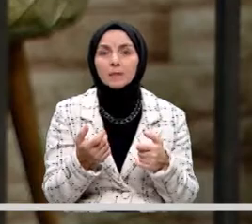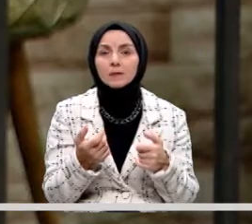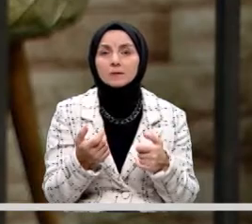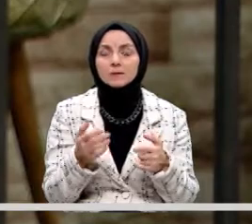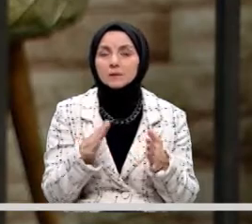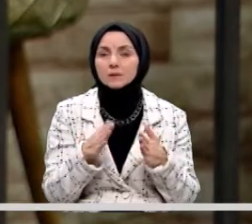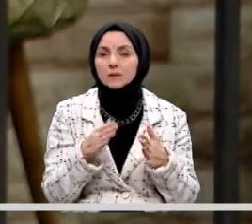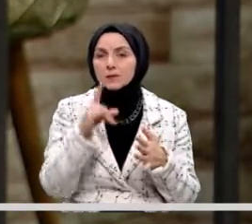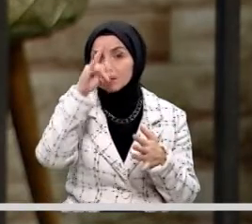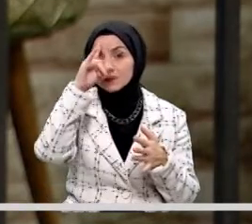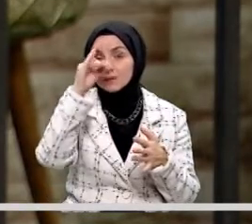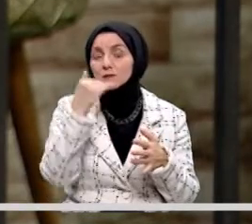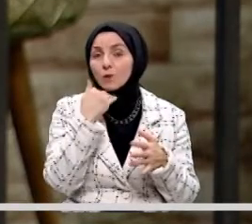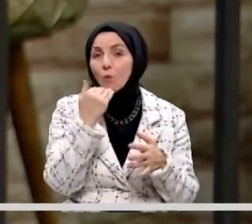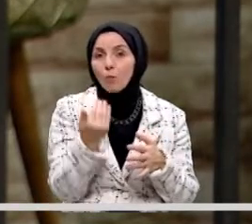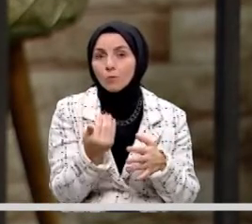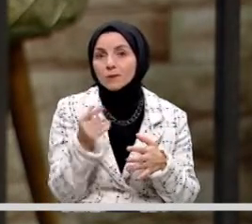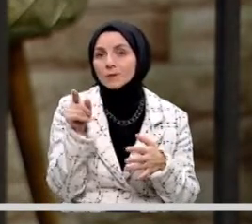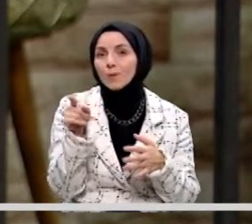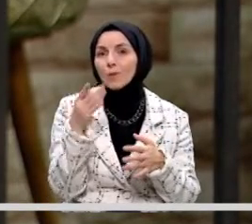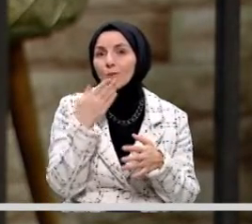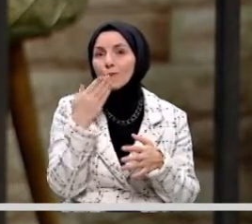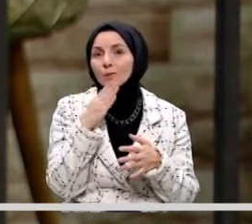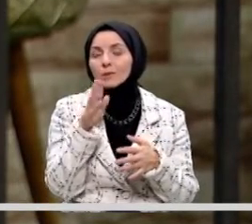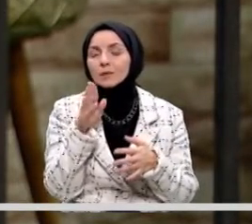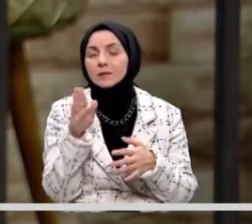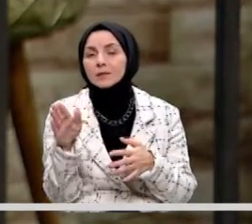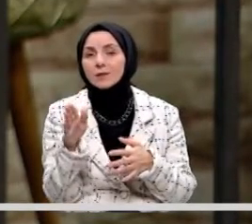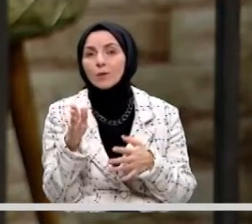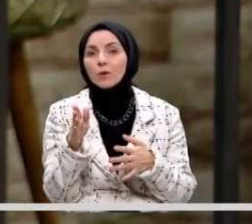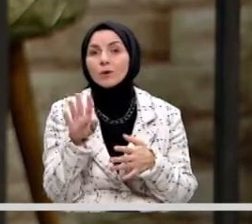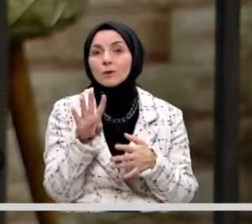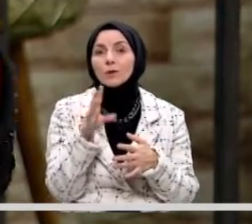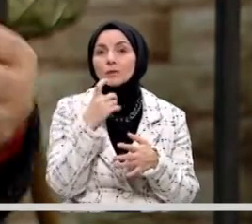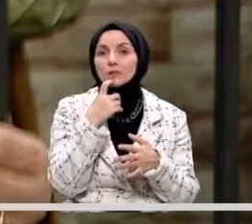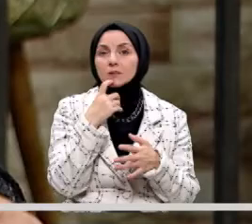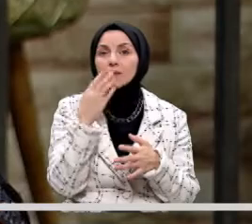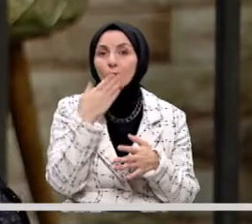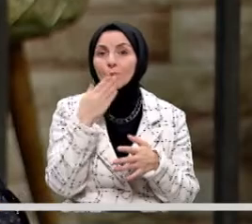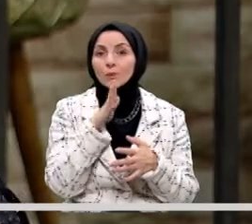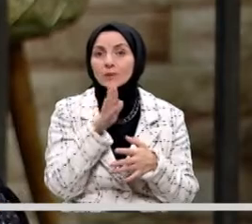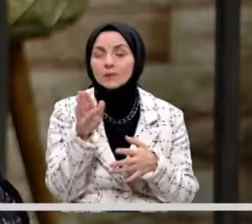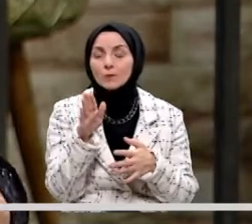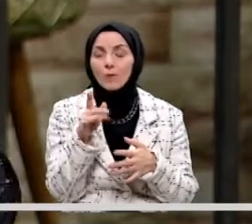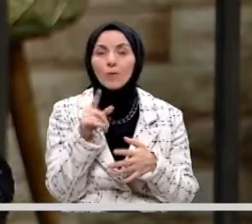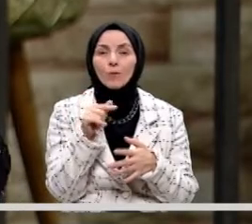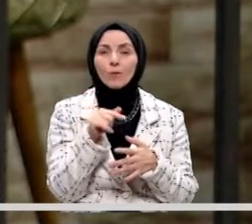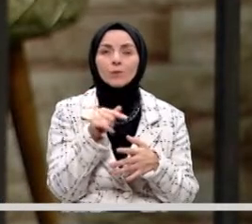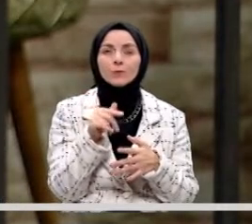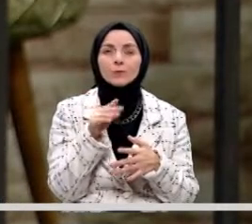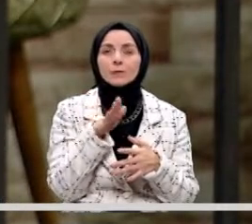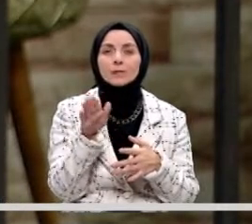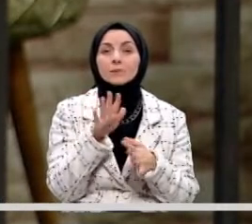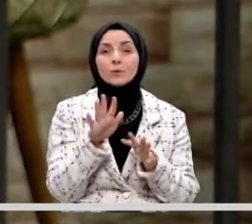bu evde duruyor Niye Yani onu da göndermesi gerekiyor 4 yaşındaki de tam yaşı İkisi de beraber okula giderse o zaman